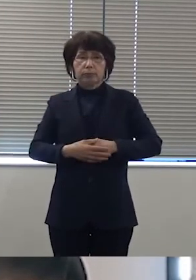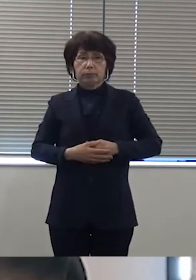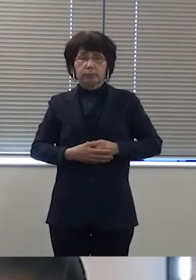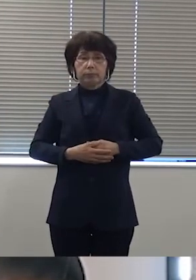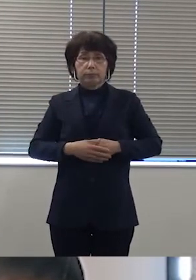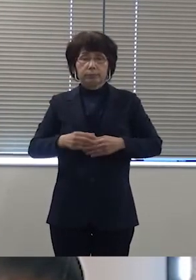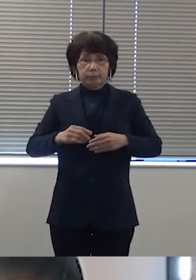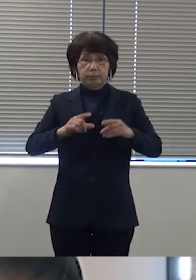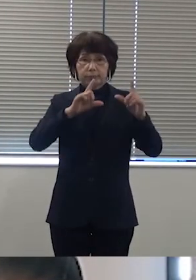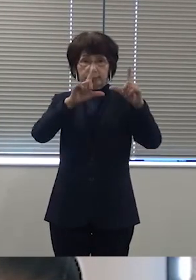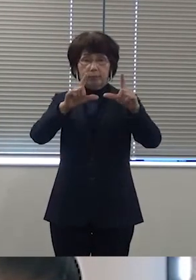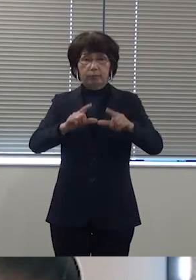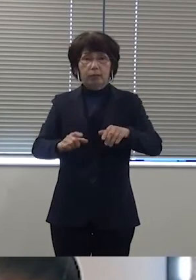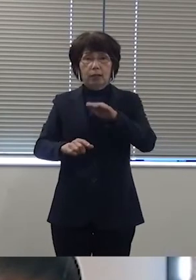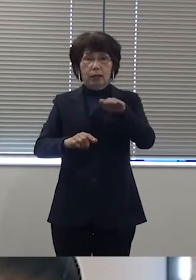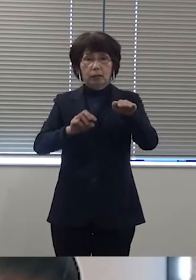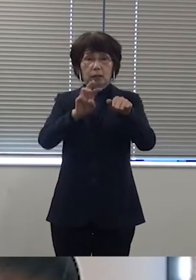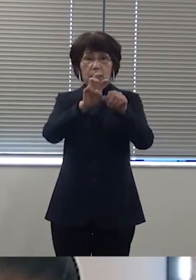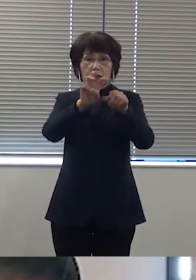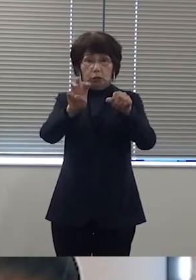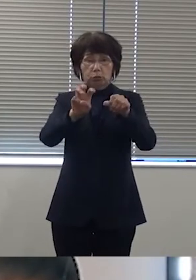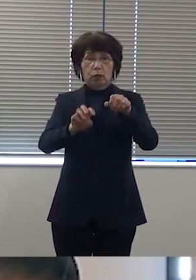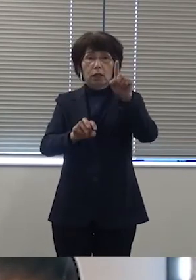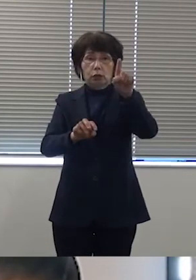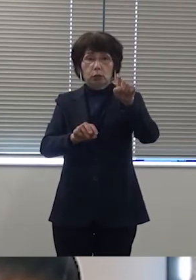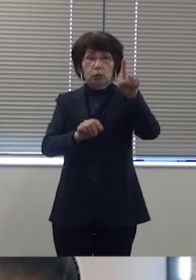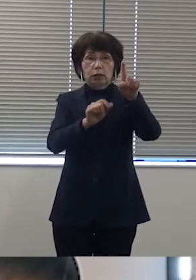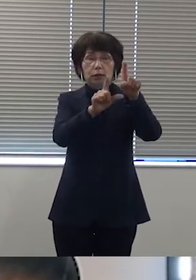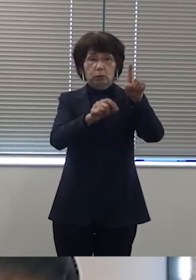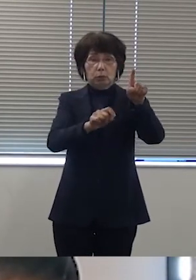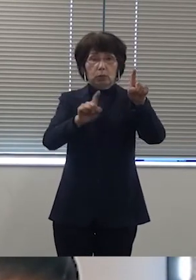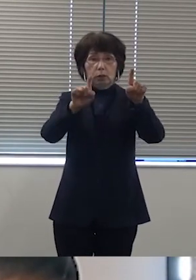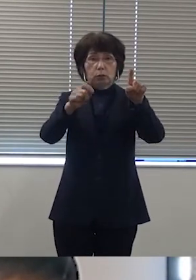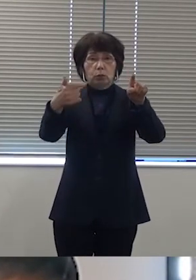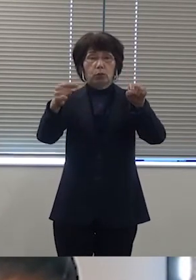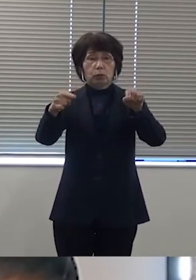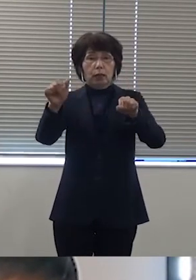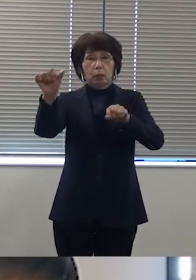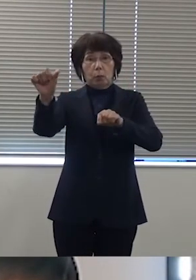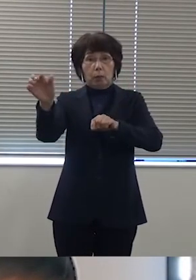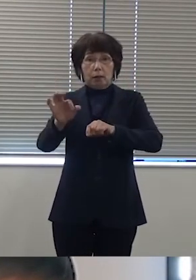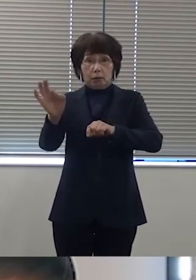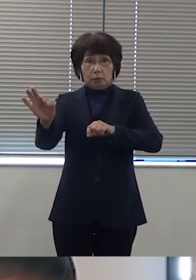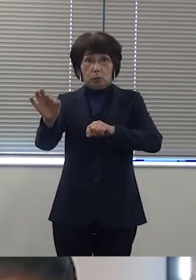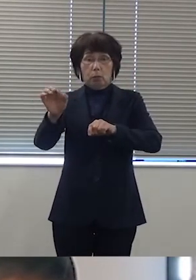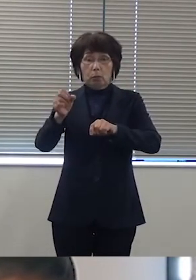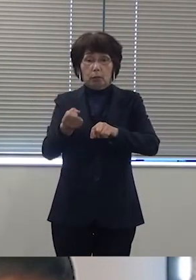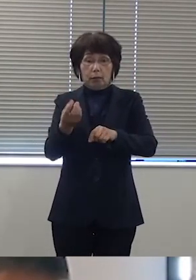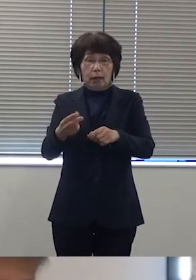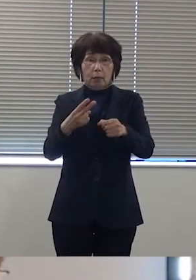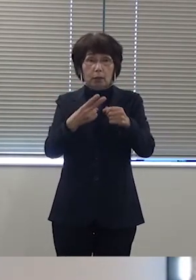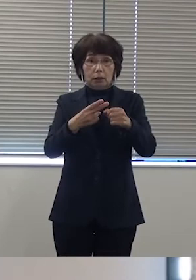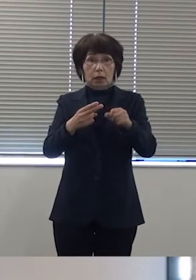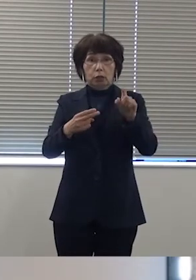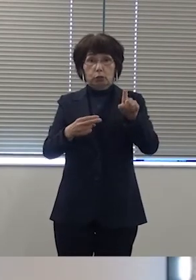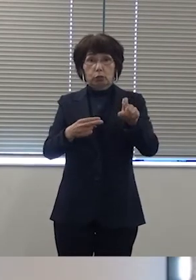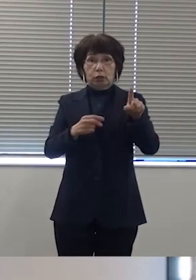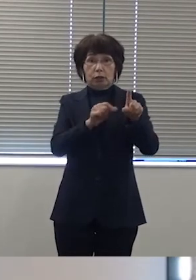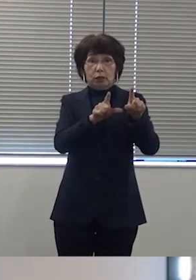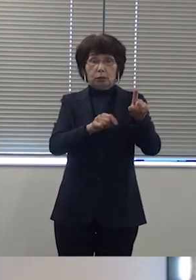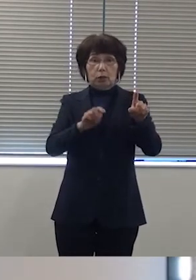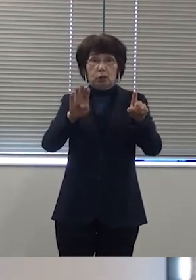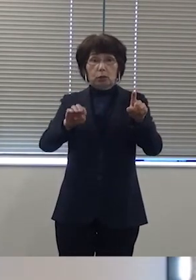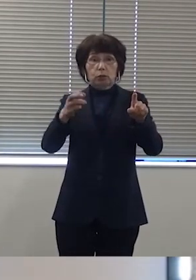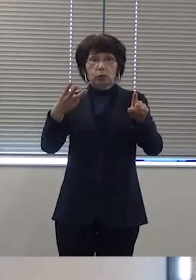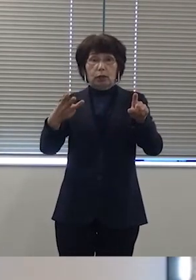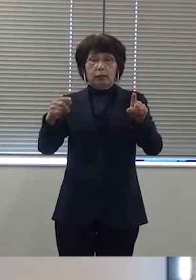2年11月になって 43.7% に、まあ、伸びたと、そういうことでございます。 全国から